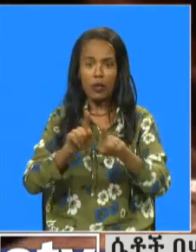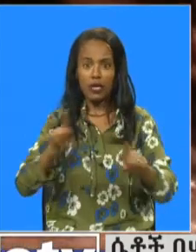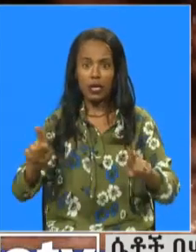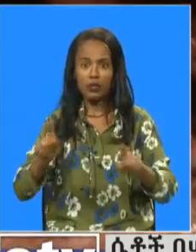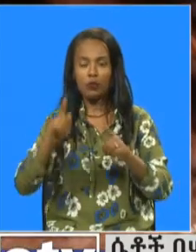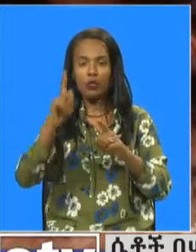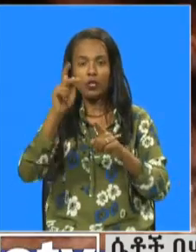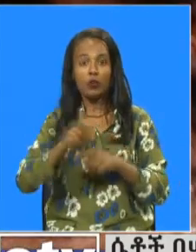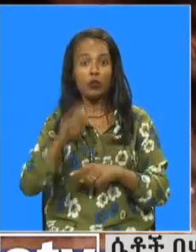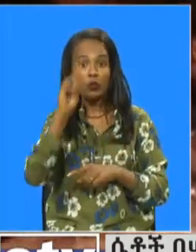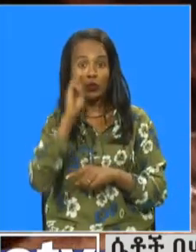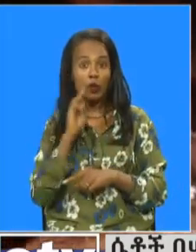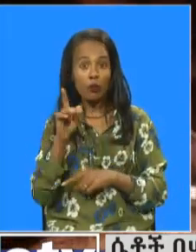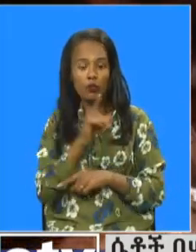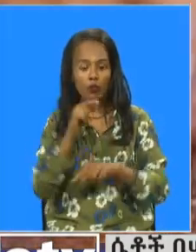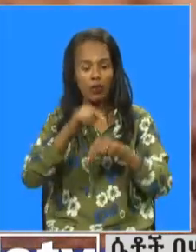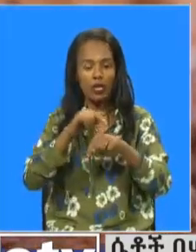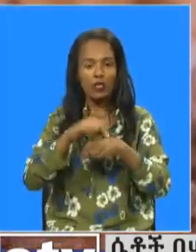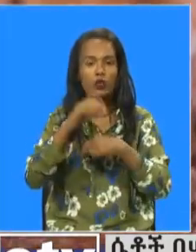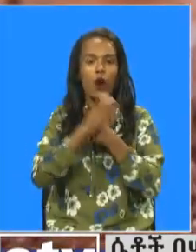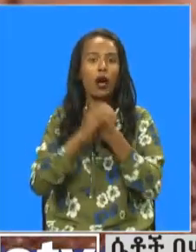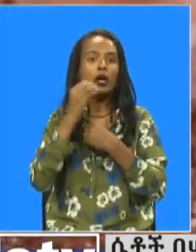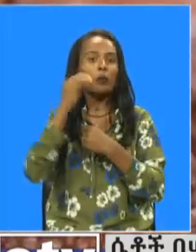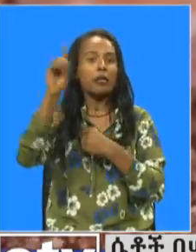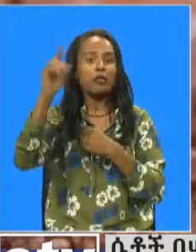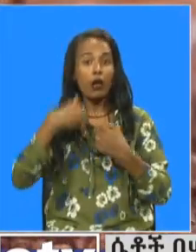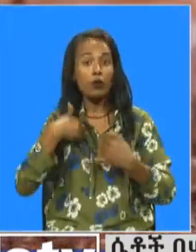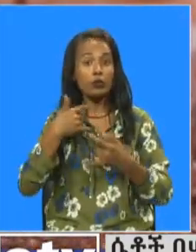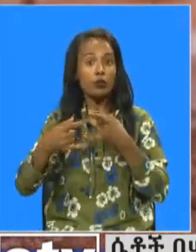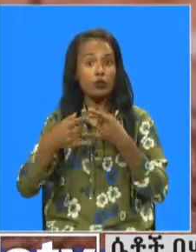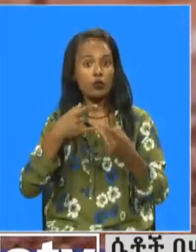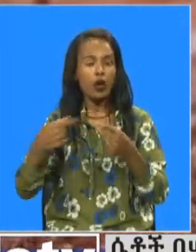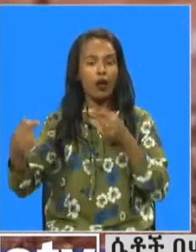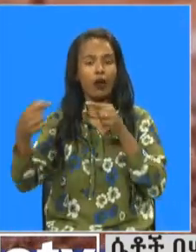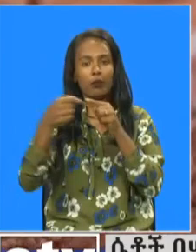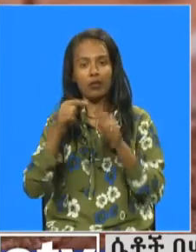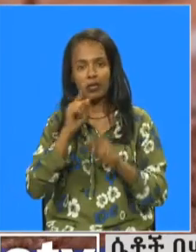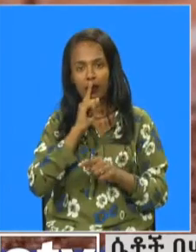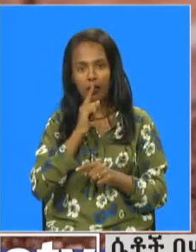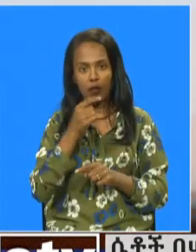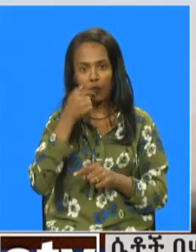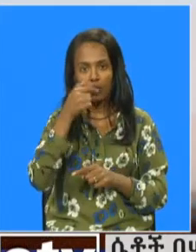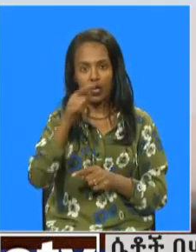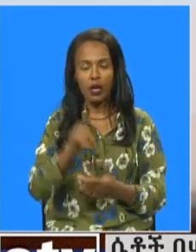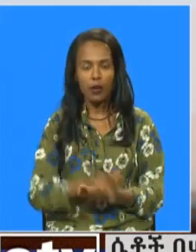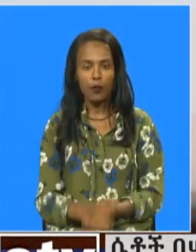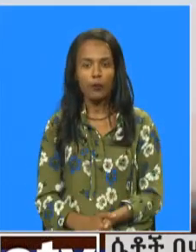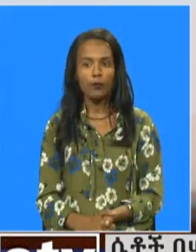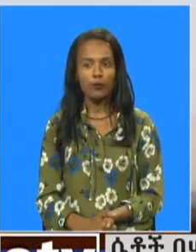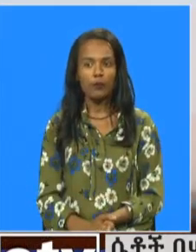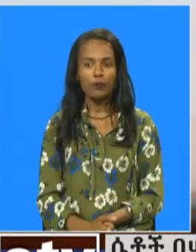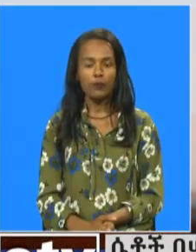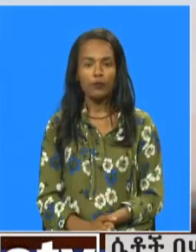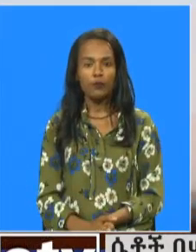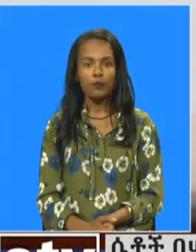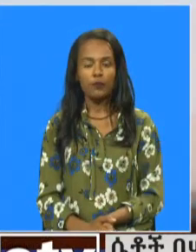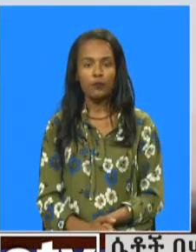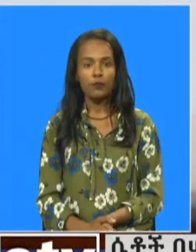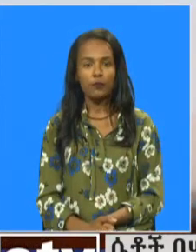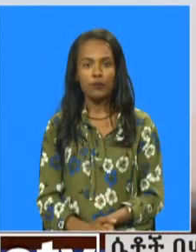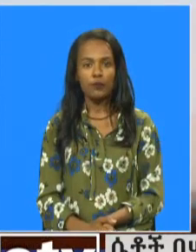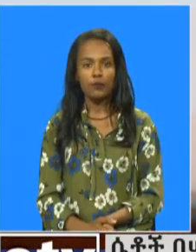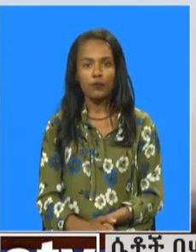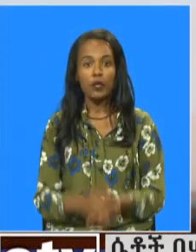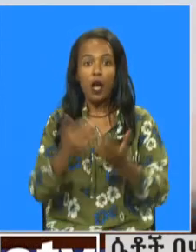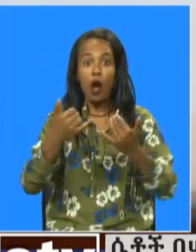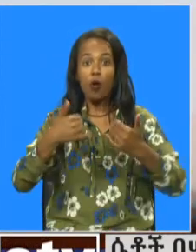በደቡብ ሱዳን ብትሆንም በየጊዜው ሀገር ቤት ያሉት ዘመዶቿ ጋር እንደምትገናኝ ነው የምትገልጸው። from family in a time of such a worldwide